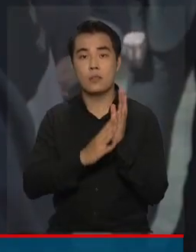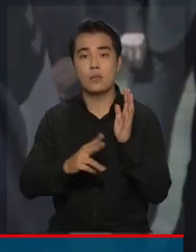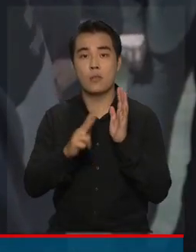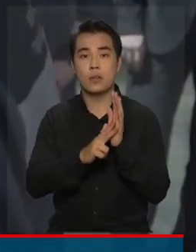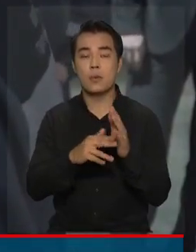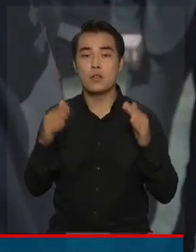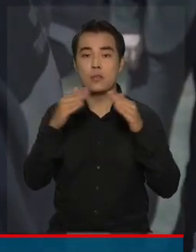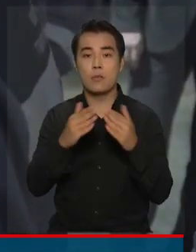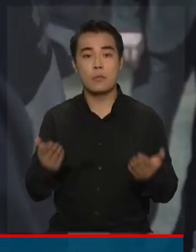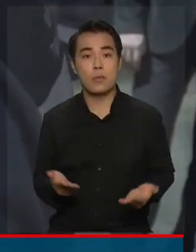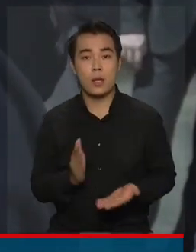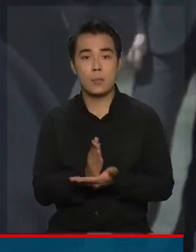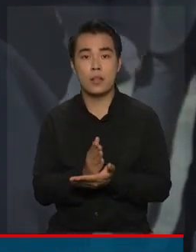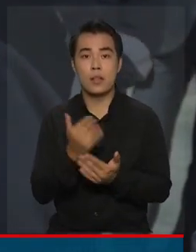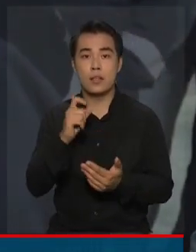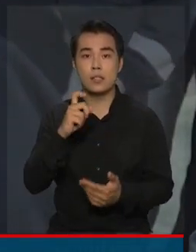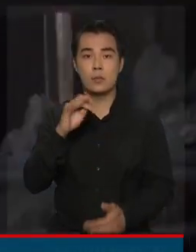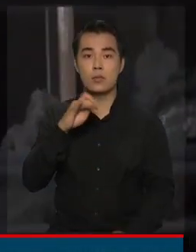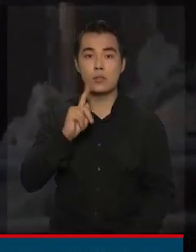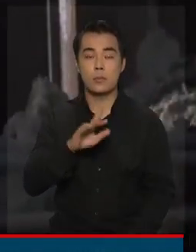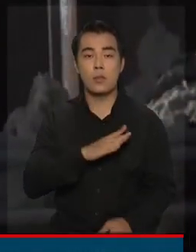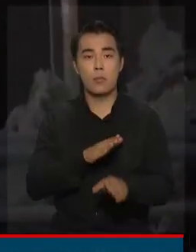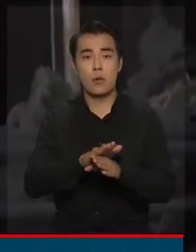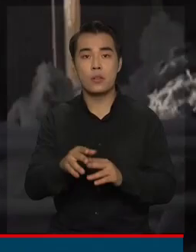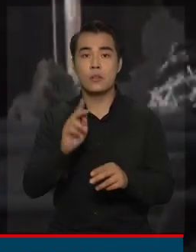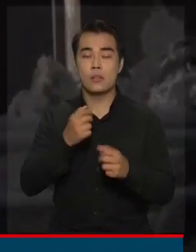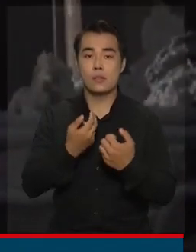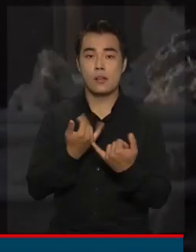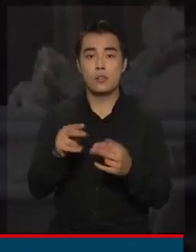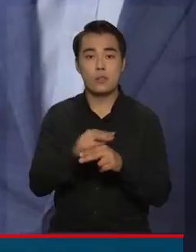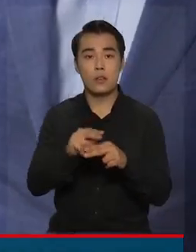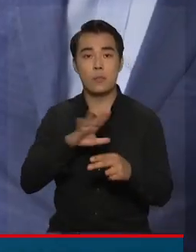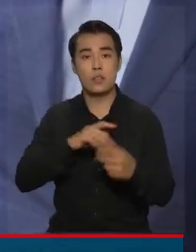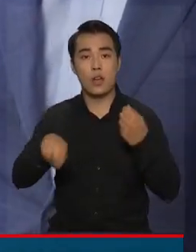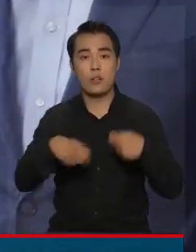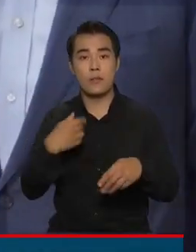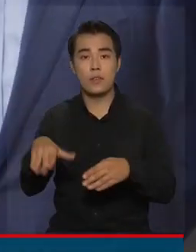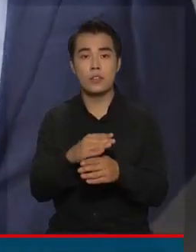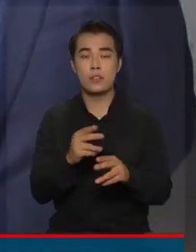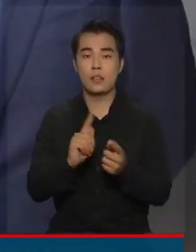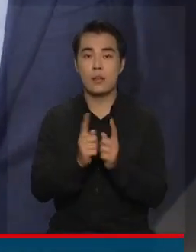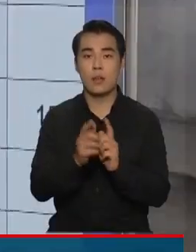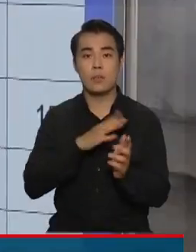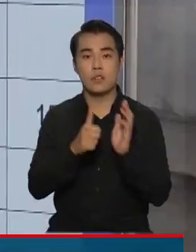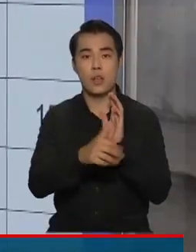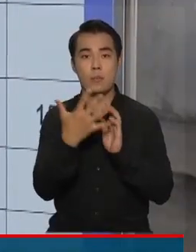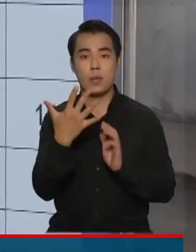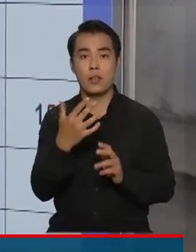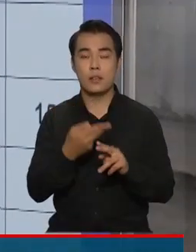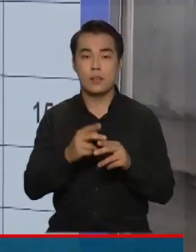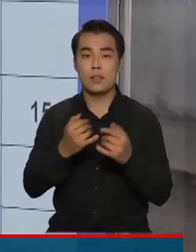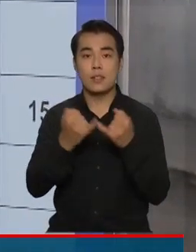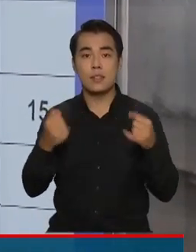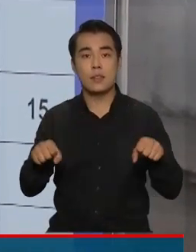фонд. В Экибастузе полностью устранены повреждения, выявленные после гидравлических испытаний. Заменены 65 километров коммунальных